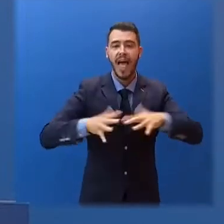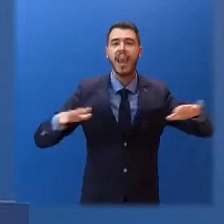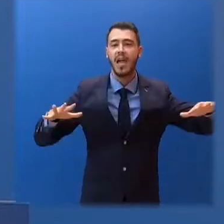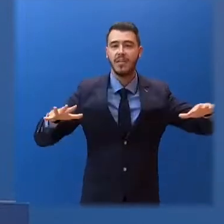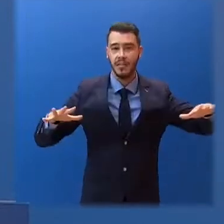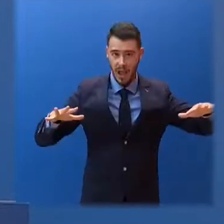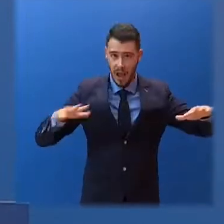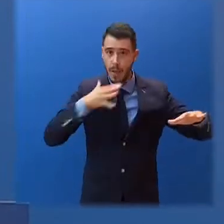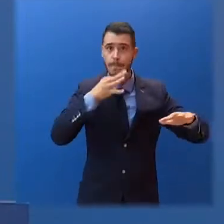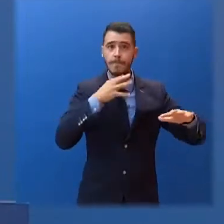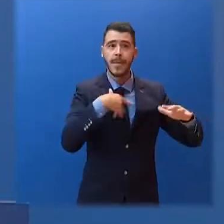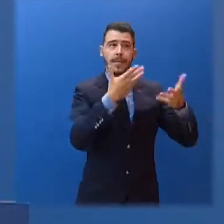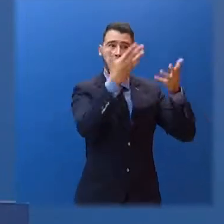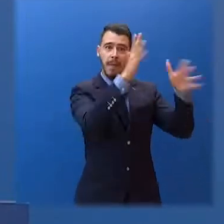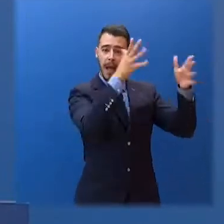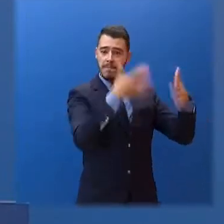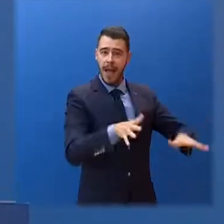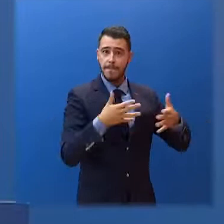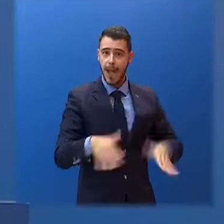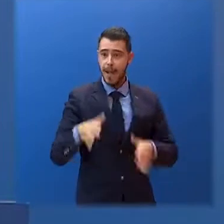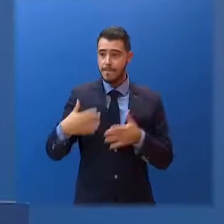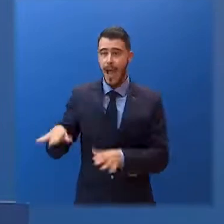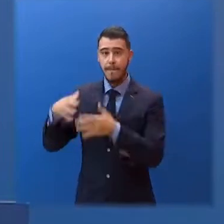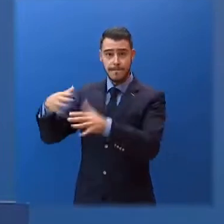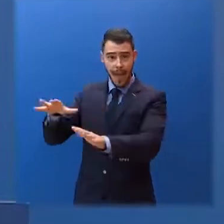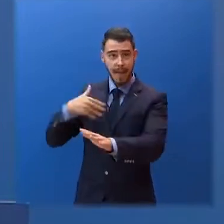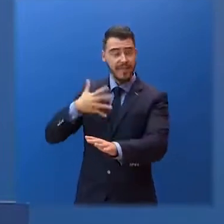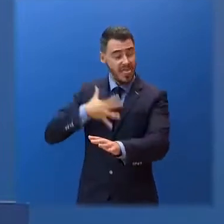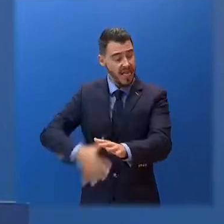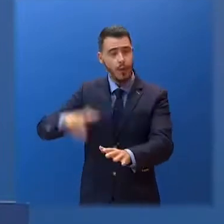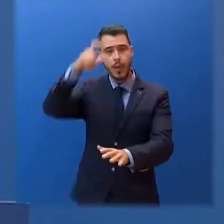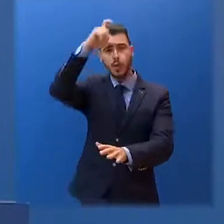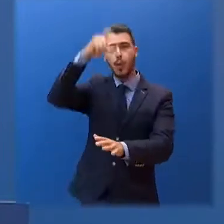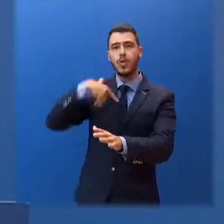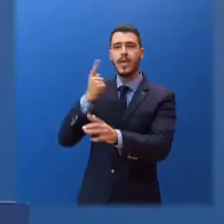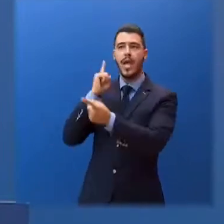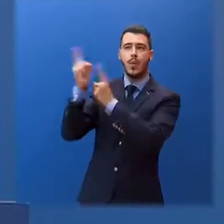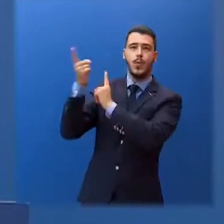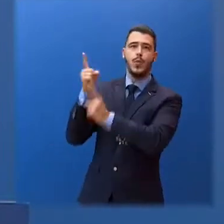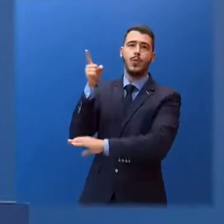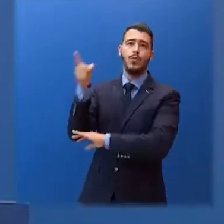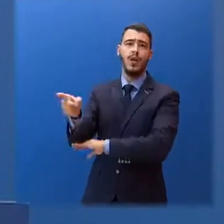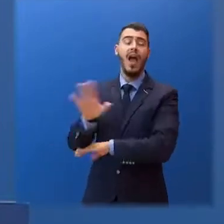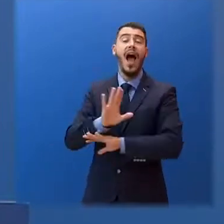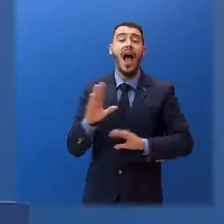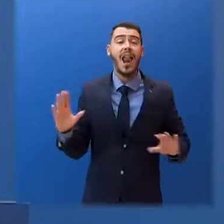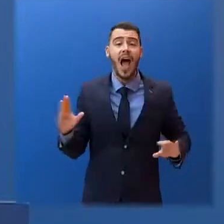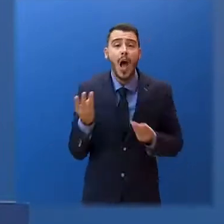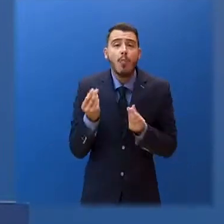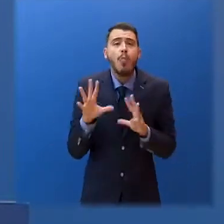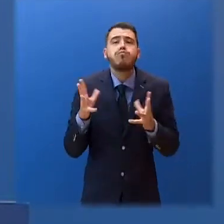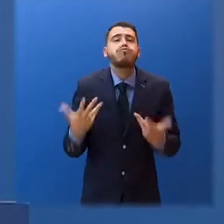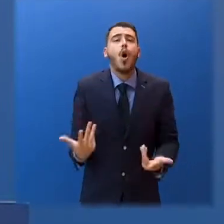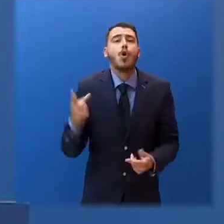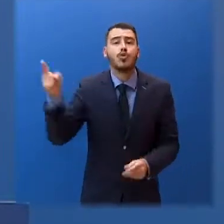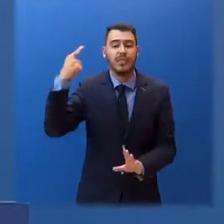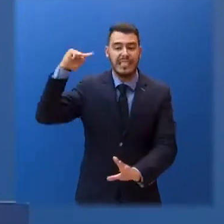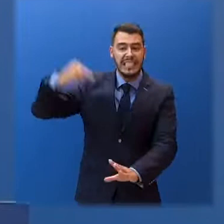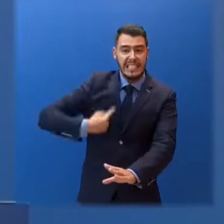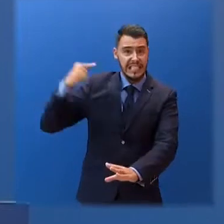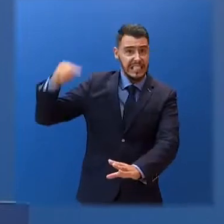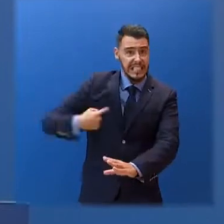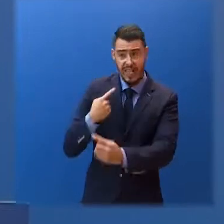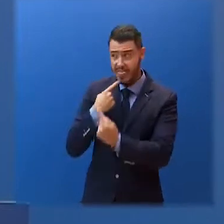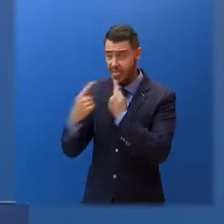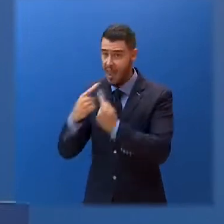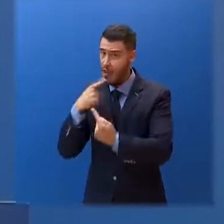της Τουρκίας. Διάλογος όμως, κάτω από απειλές και προκλήσεις, δεν γίνεται. Το μήνυμά μας, και